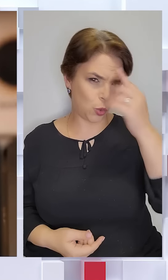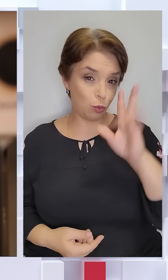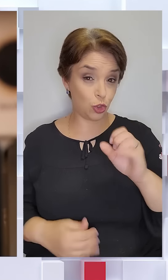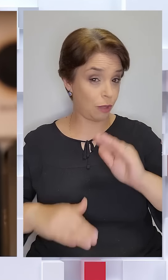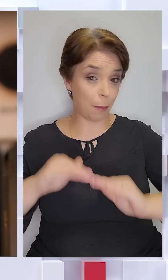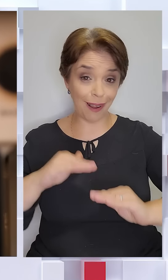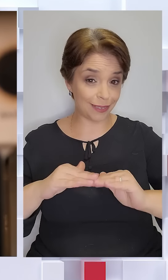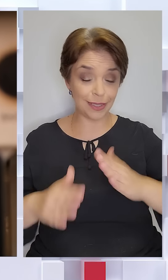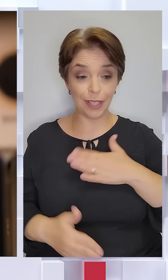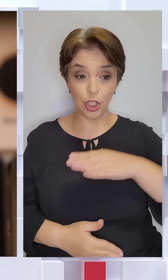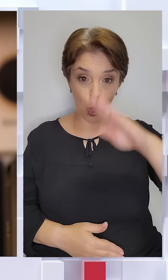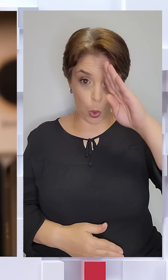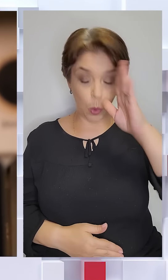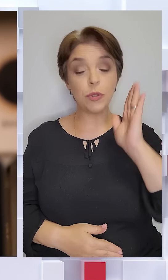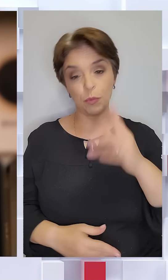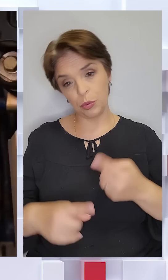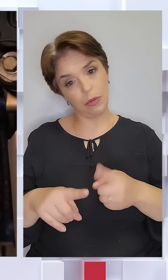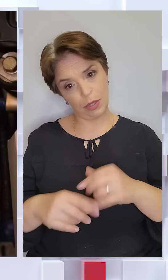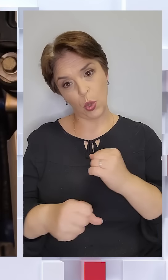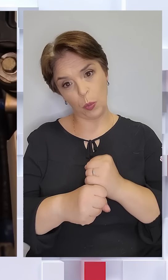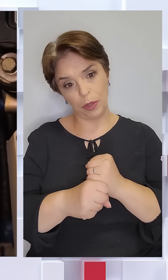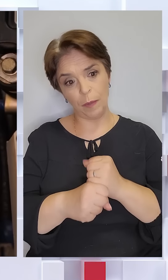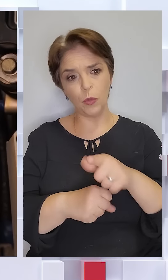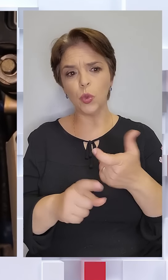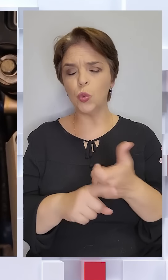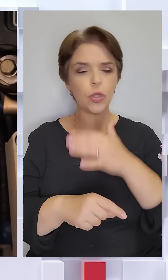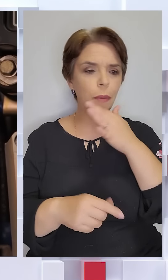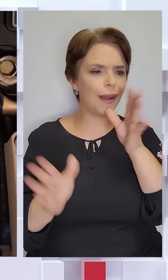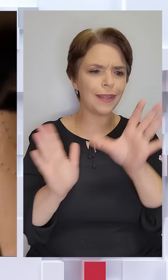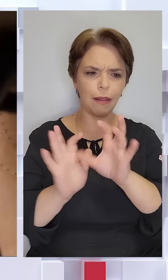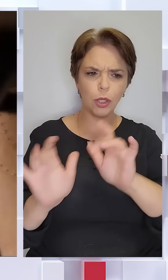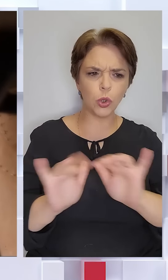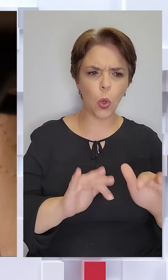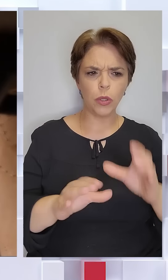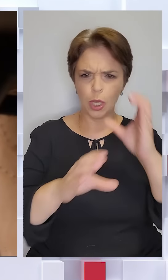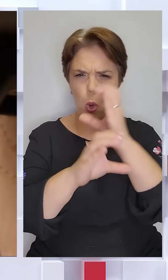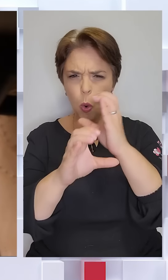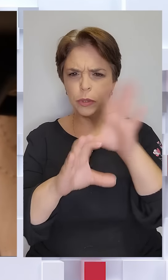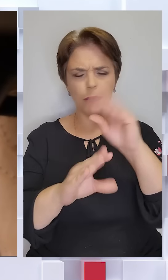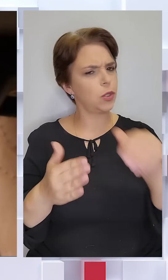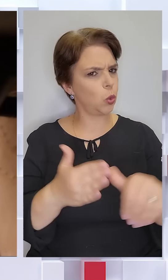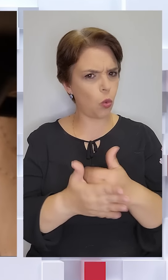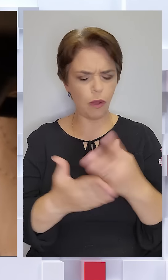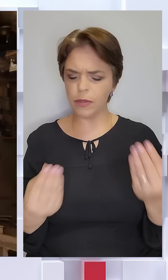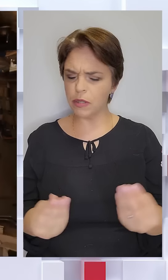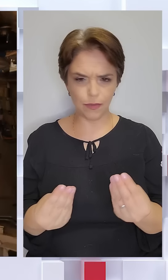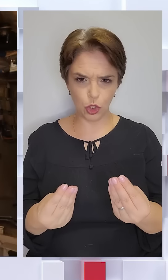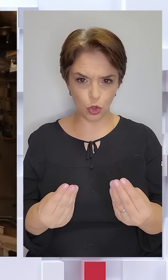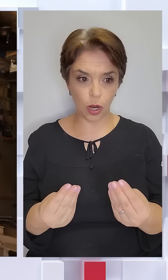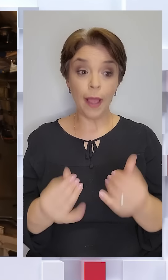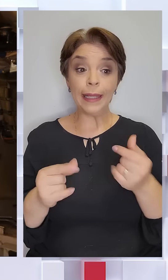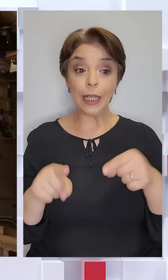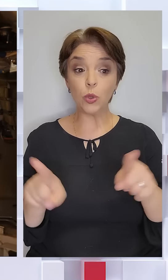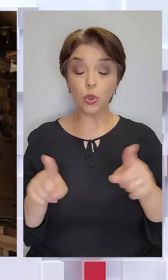на практиці наші хлопці будуть це робити. Тут дуже багато електроніки, оптики, все нове, все свіже.